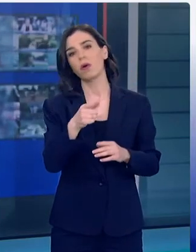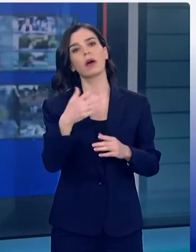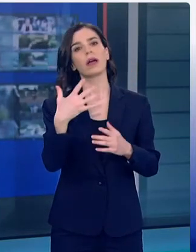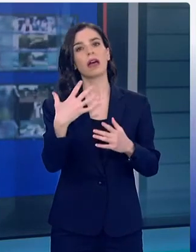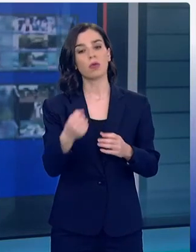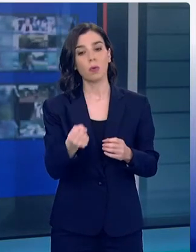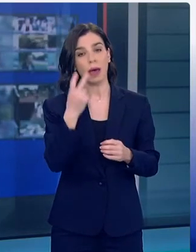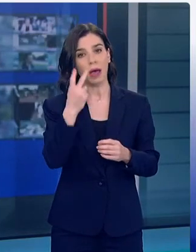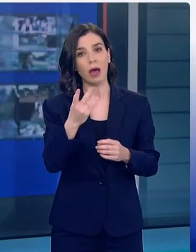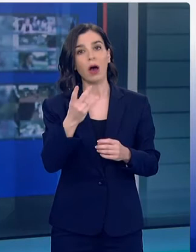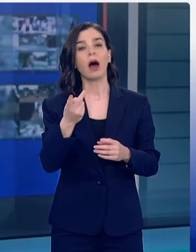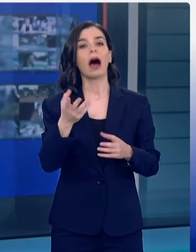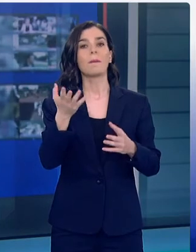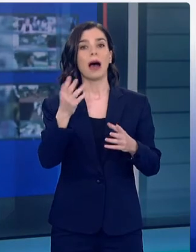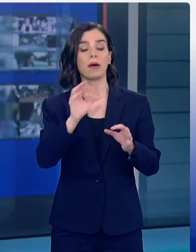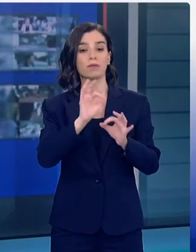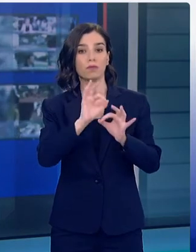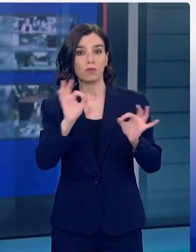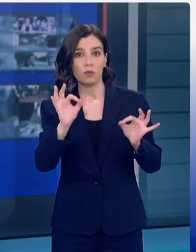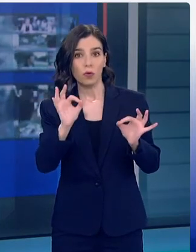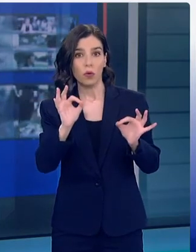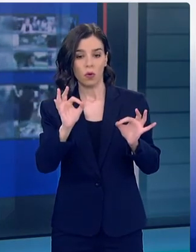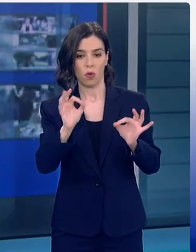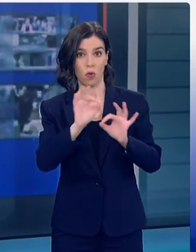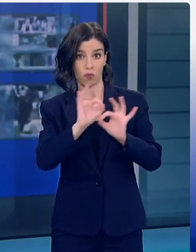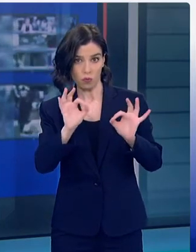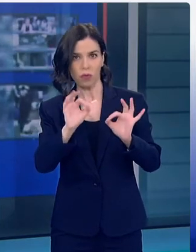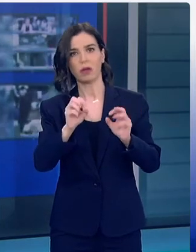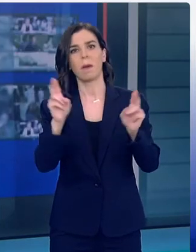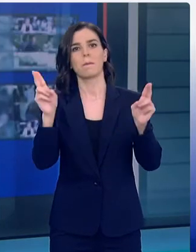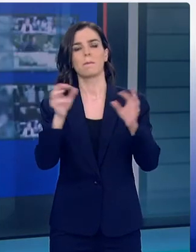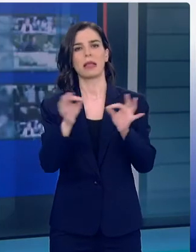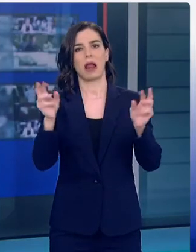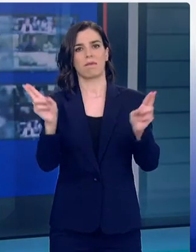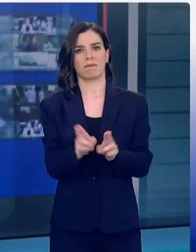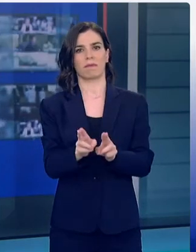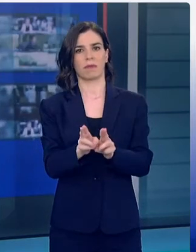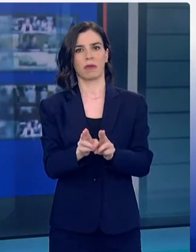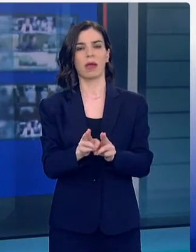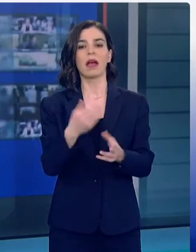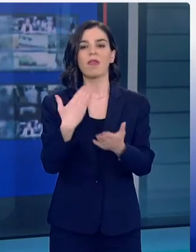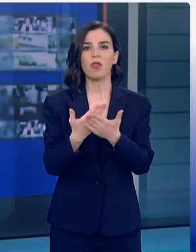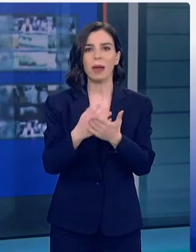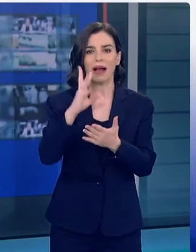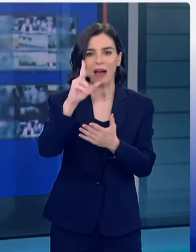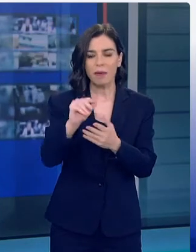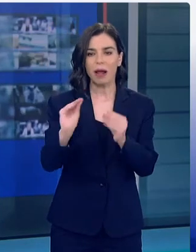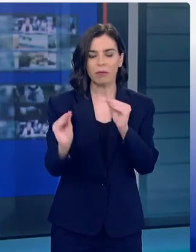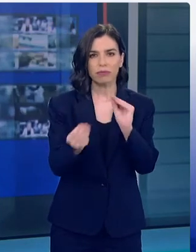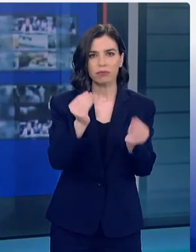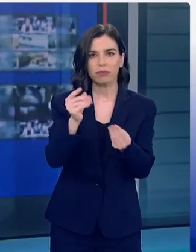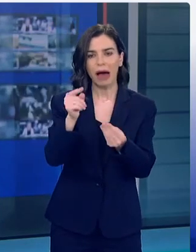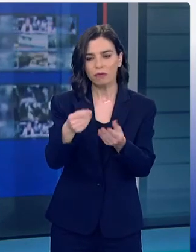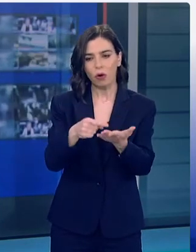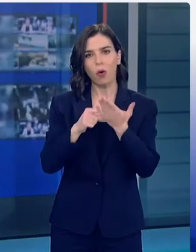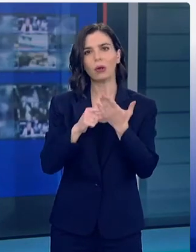κριθεί ότι δεν υπάρχουν πλέον οι λόγοι που οδήγησαν στην επιβολή των μέτρων. Τα δεδομένα που συγκεντρώνουμε καθημερινά είναι αυτά που θα δείξουν τι πρέπει